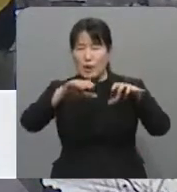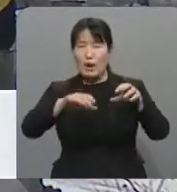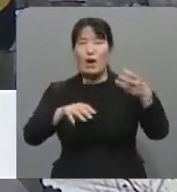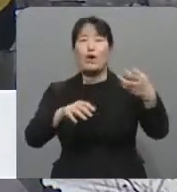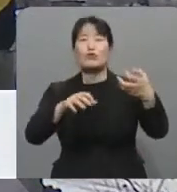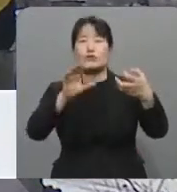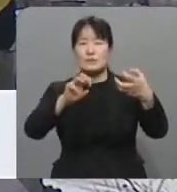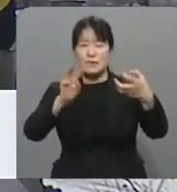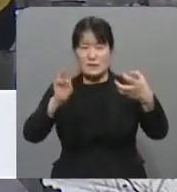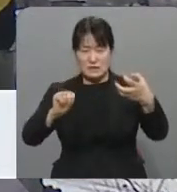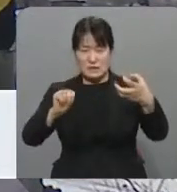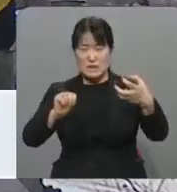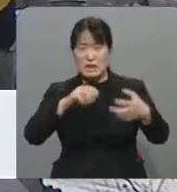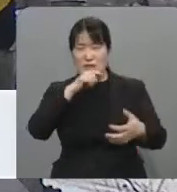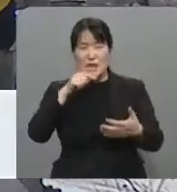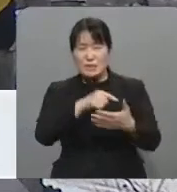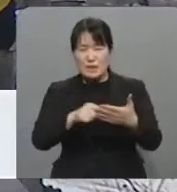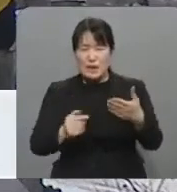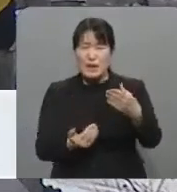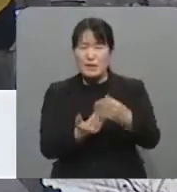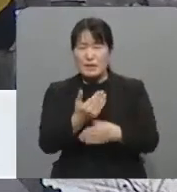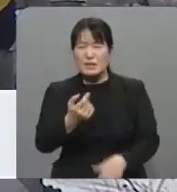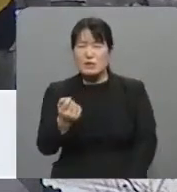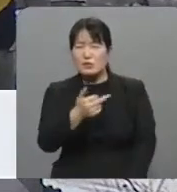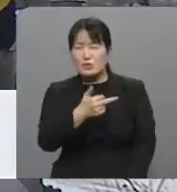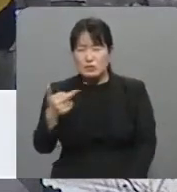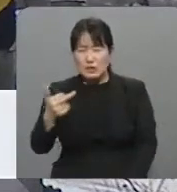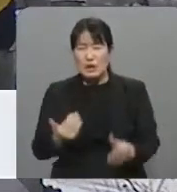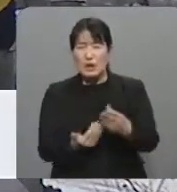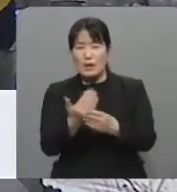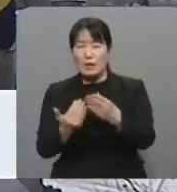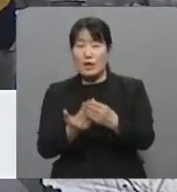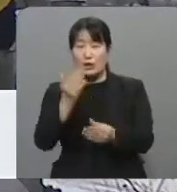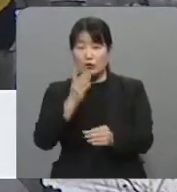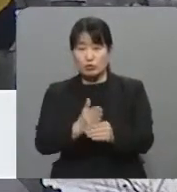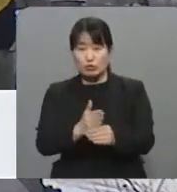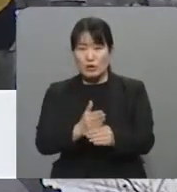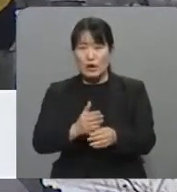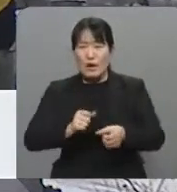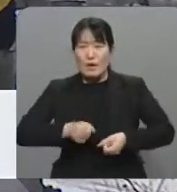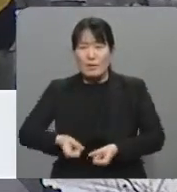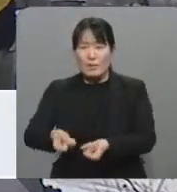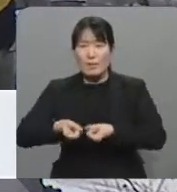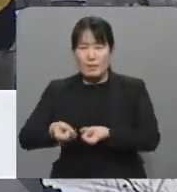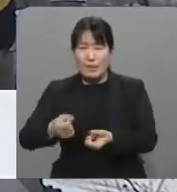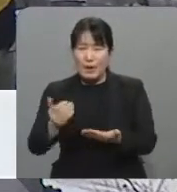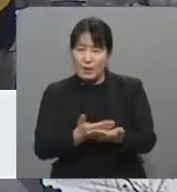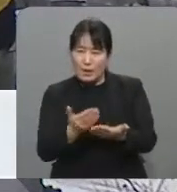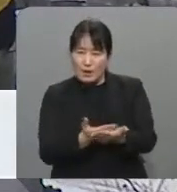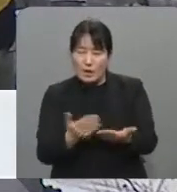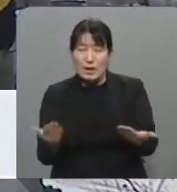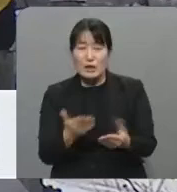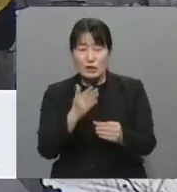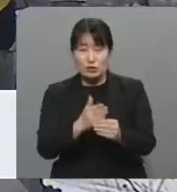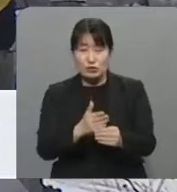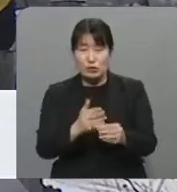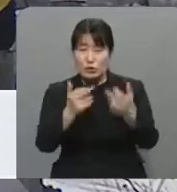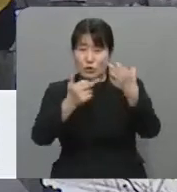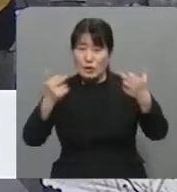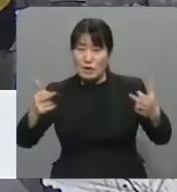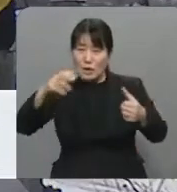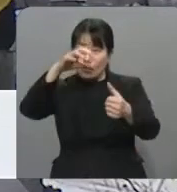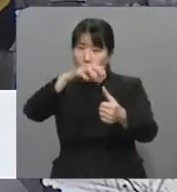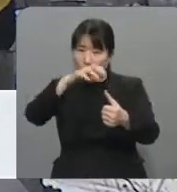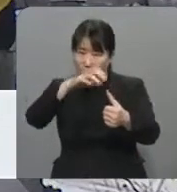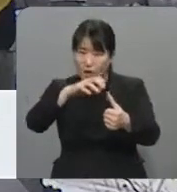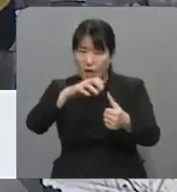크고 작은 피해가 속출했었죠. 이제 본격적인 제설 작업이 시작되면서 폭설에 고립됐던 산간마을 주민들은 한숨을